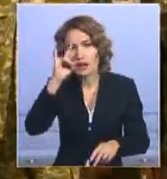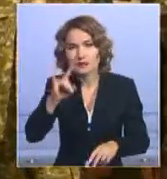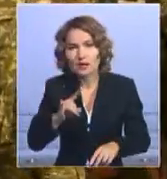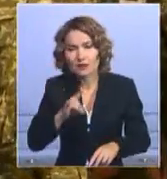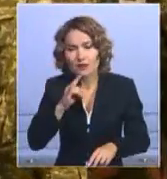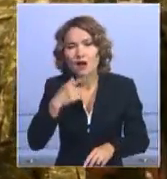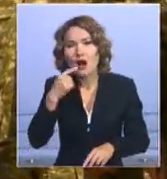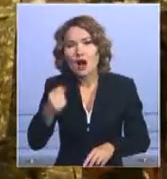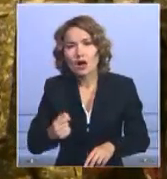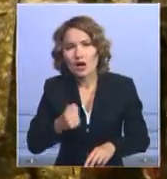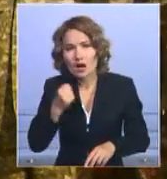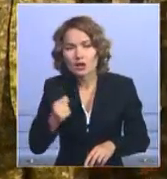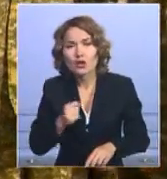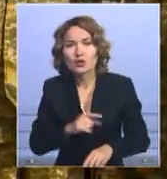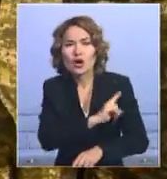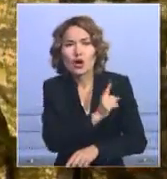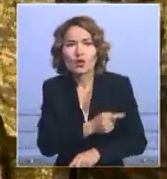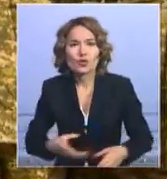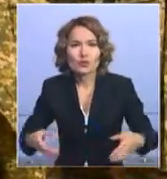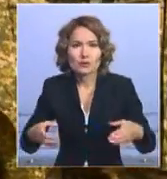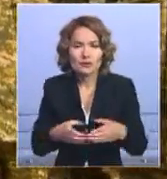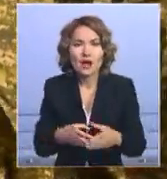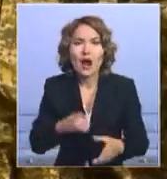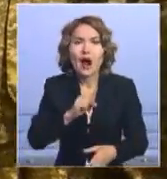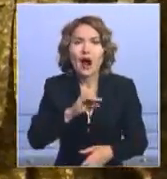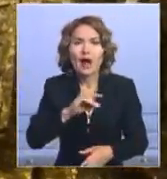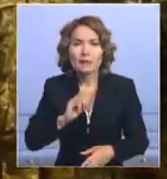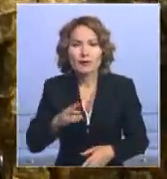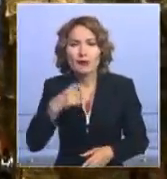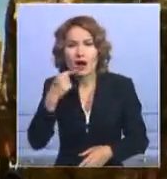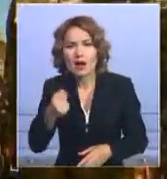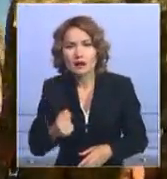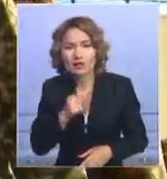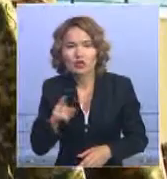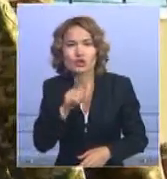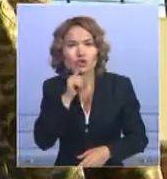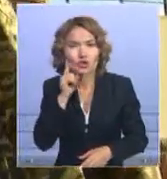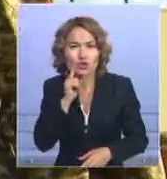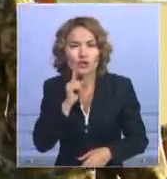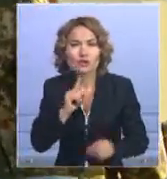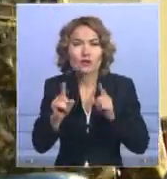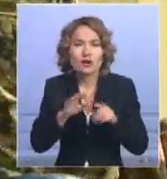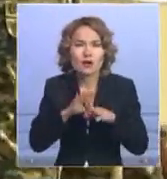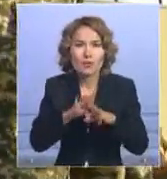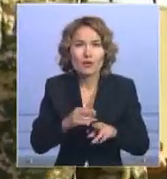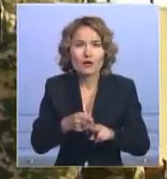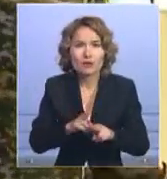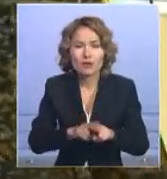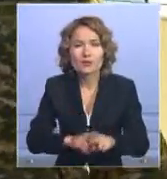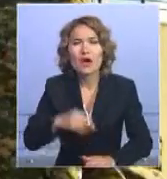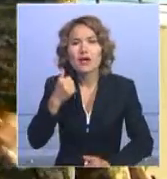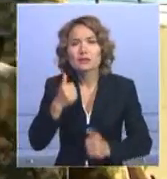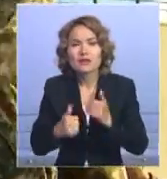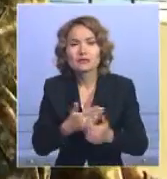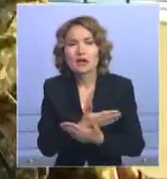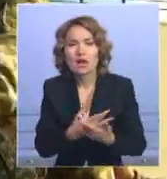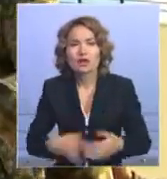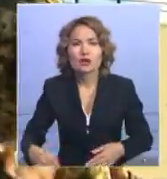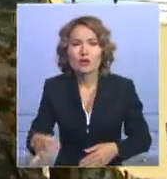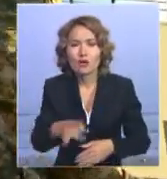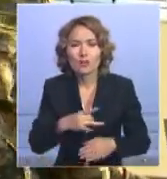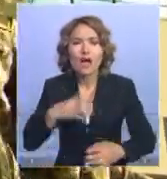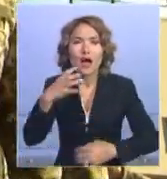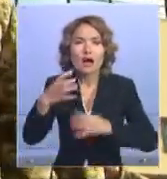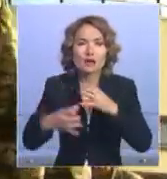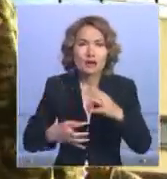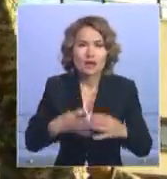күштері оқу-жаттығу орталықтарының бірі, онда айбын әскери патриоттық жастар жиыны және алтын үкі халықаралық сайыс сияқты республикалық және